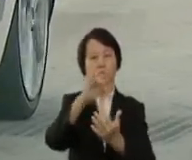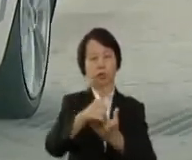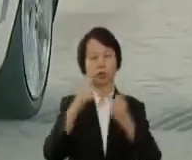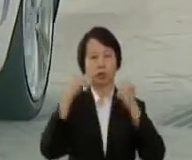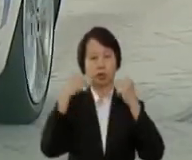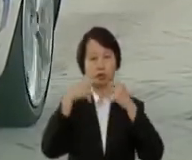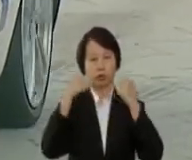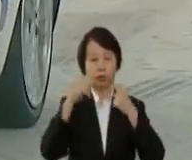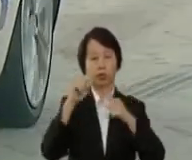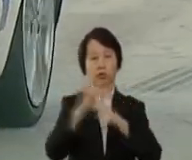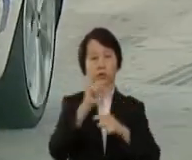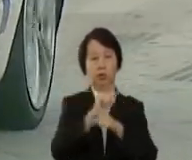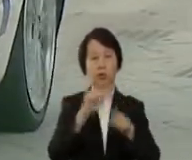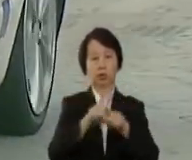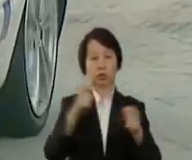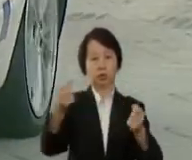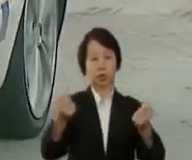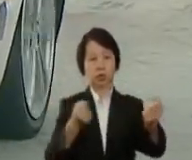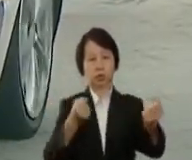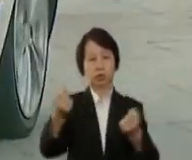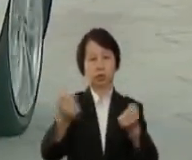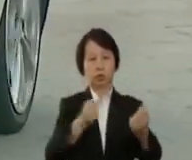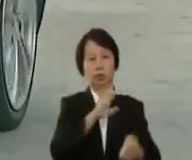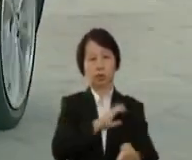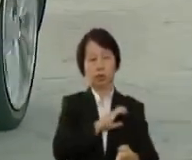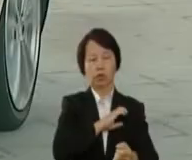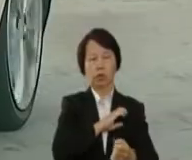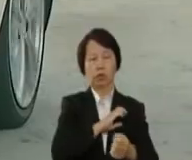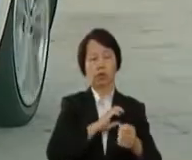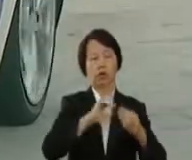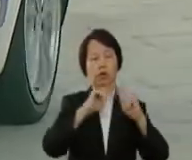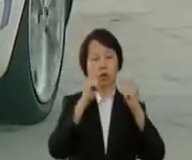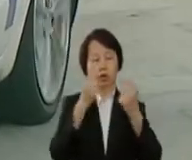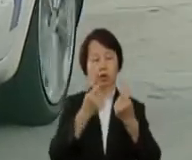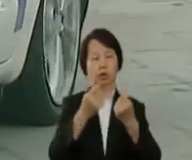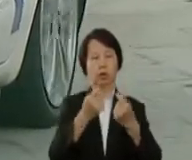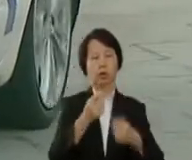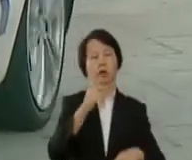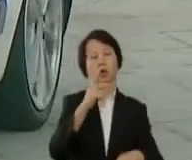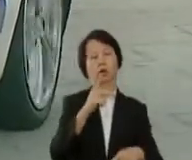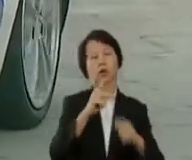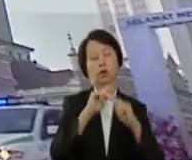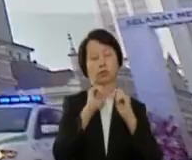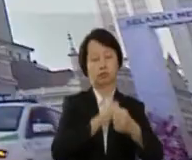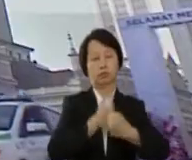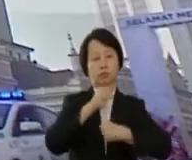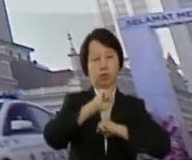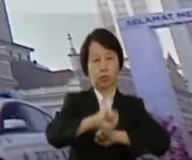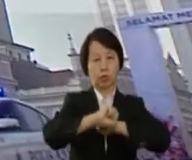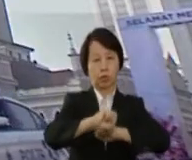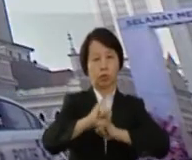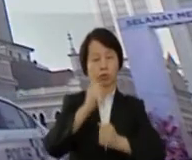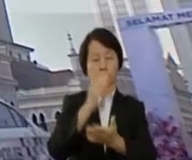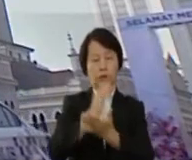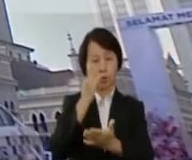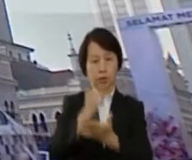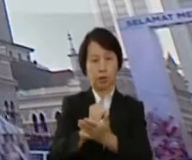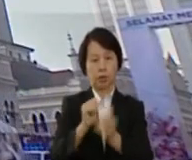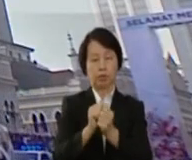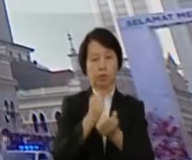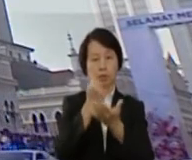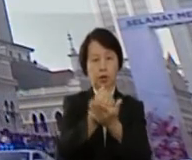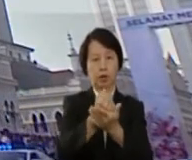dan digunakan sebagai kenderaan peronda di kontijen-kontijen mencegah jenayah serta membantu mengekalkan keselamatan